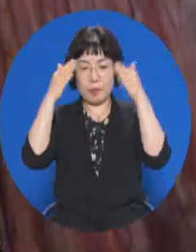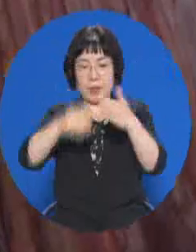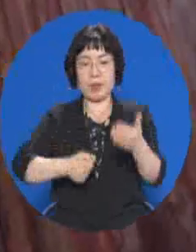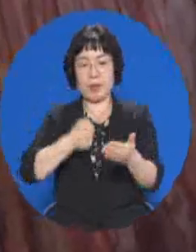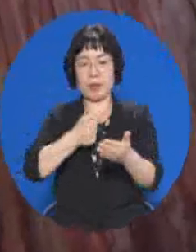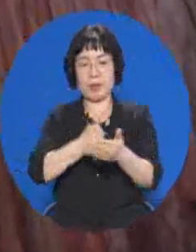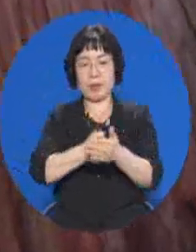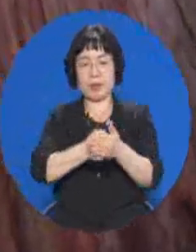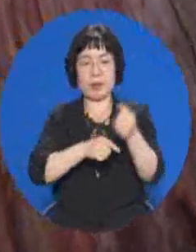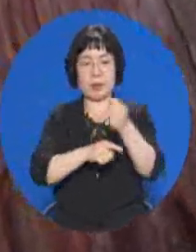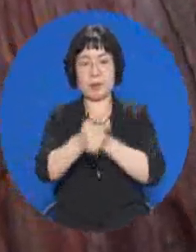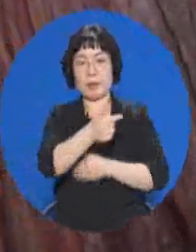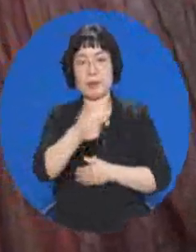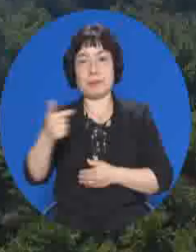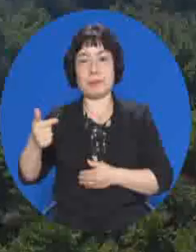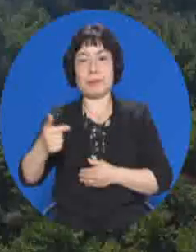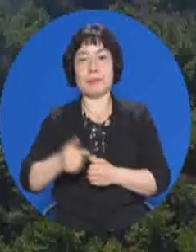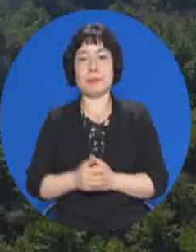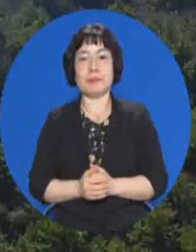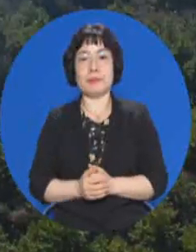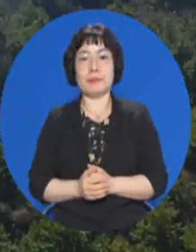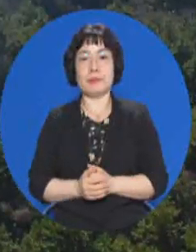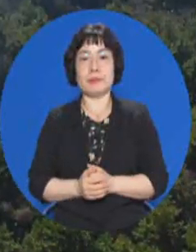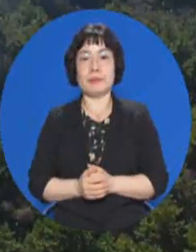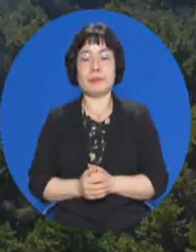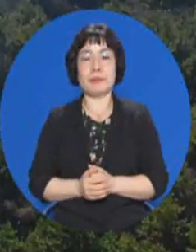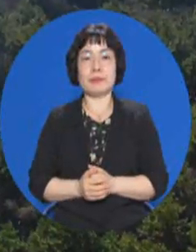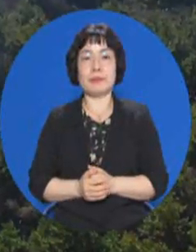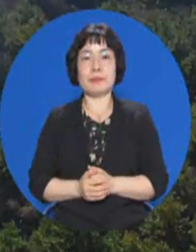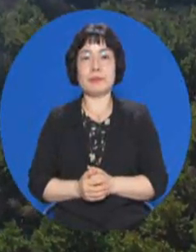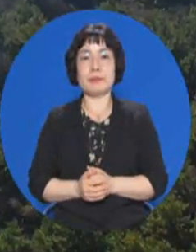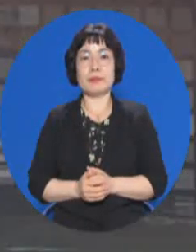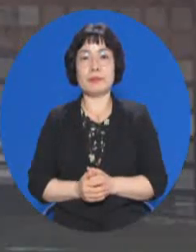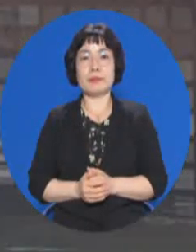있는 시작점이 되고 있습니다. MBC 뉴스 김주입니다.